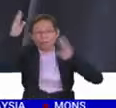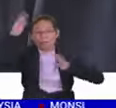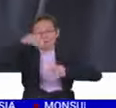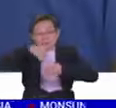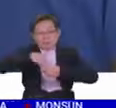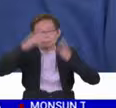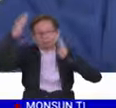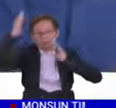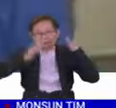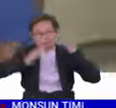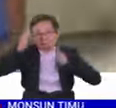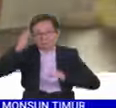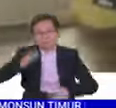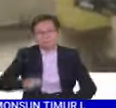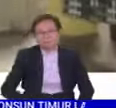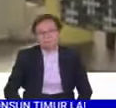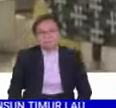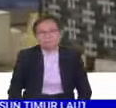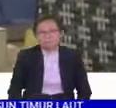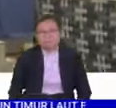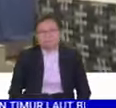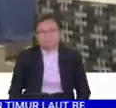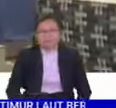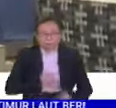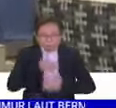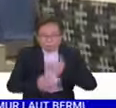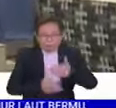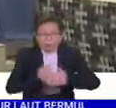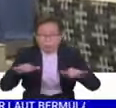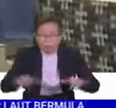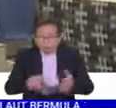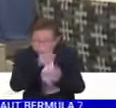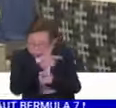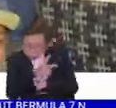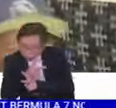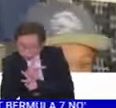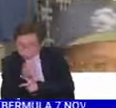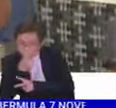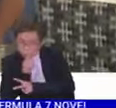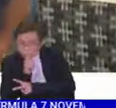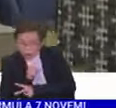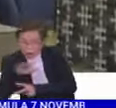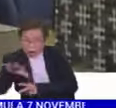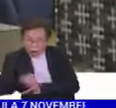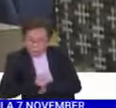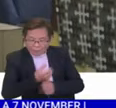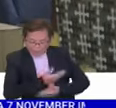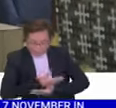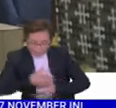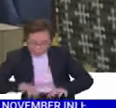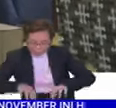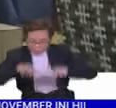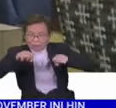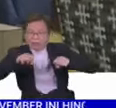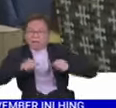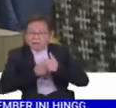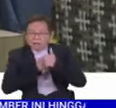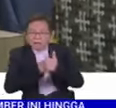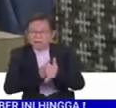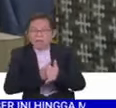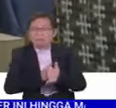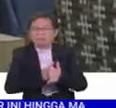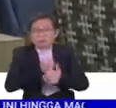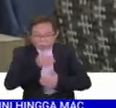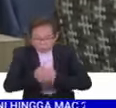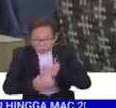dalam negara kita ini. Tambah beliau, proses dibuat dengan teliti bagi memastikan pengambilan anak angkat tersebut mengikut